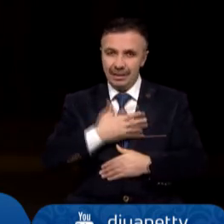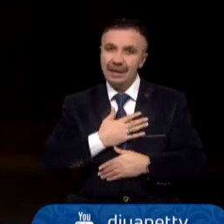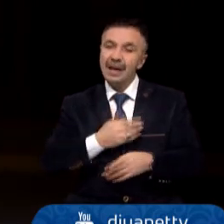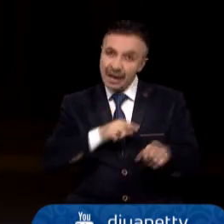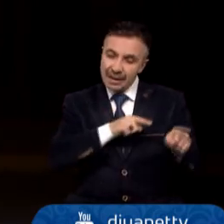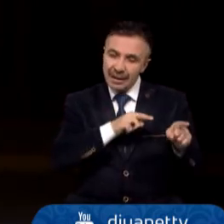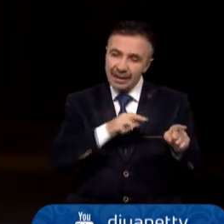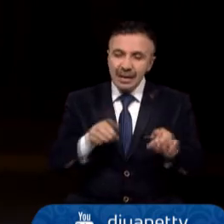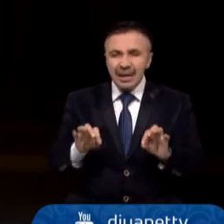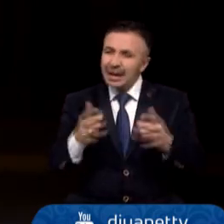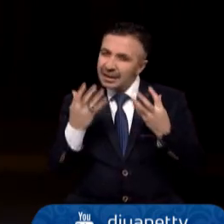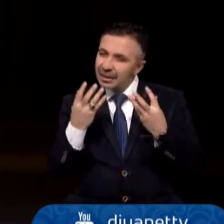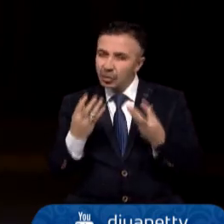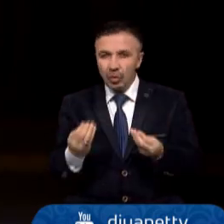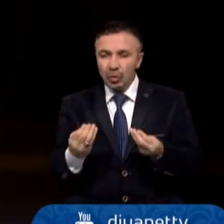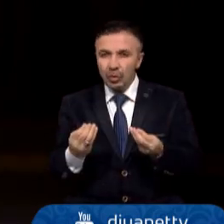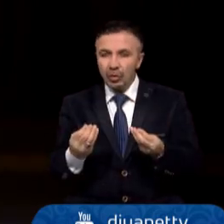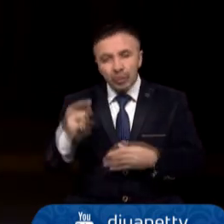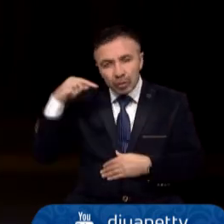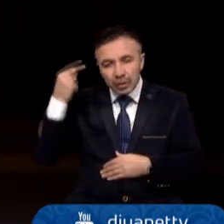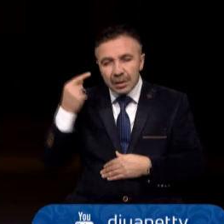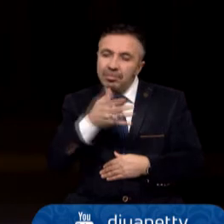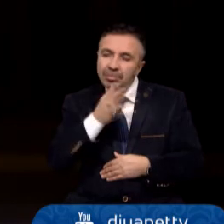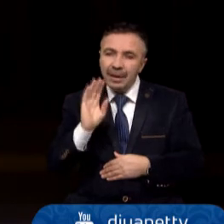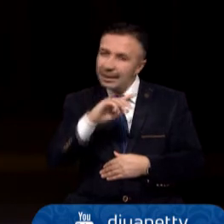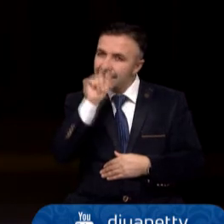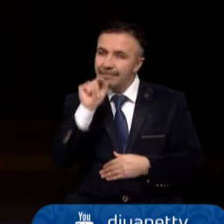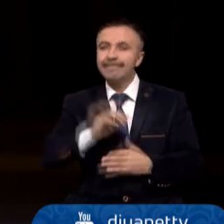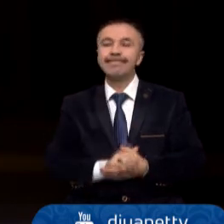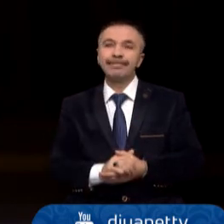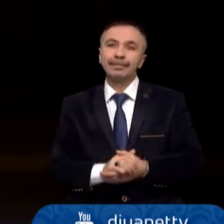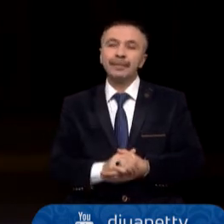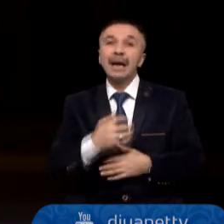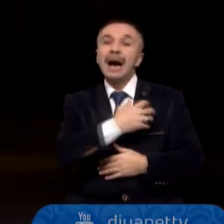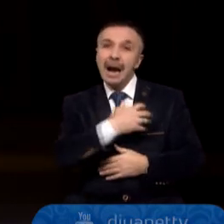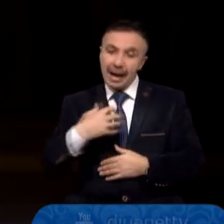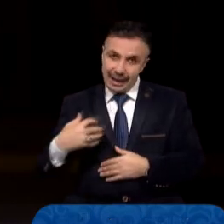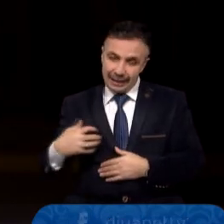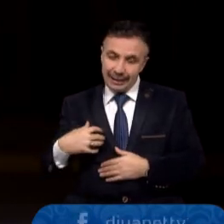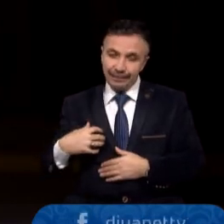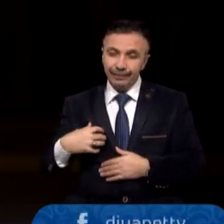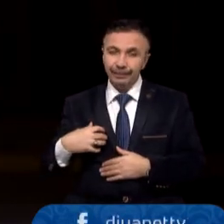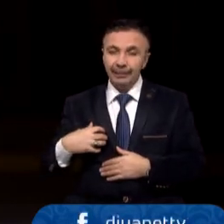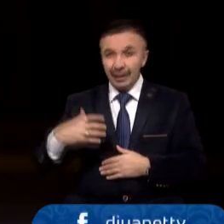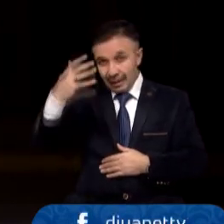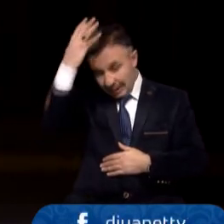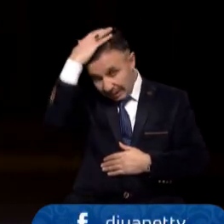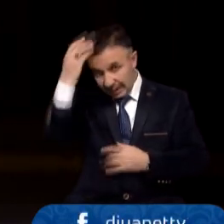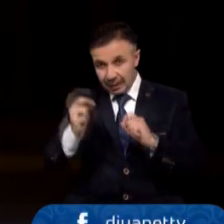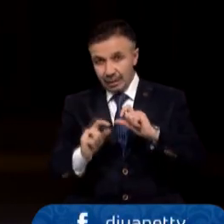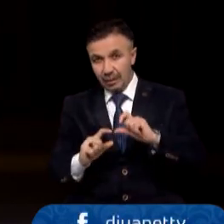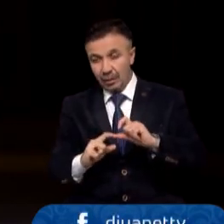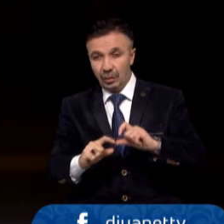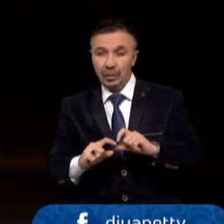Seydi nasıl bir tepki verecekti bilemez bu annesi hazret-i